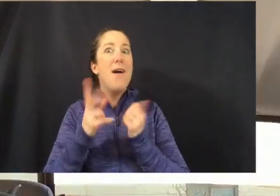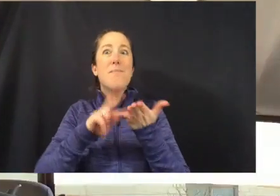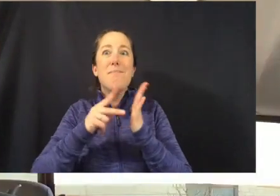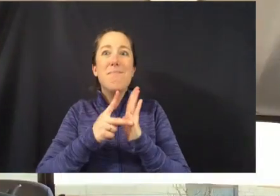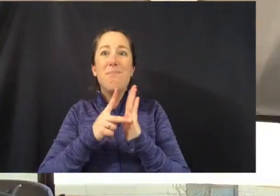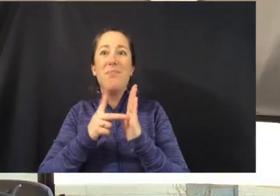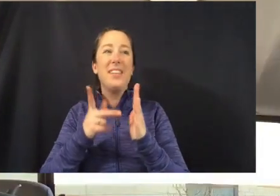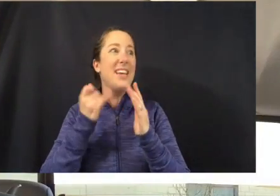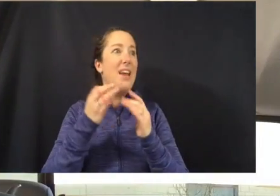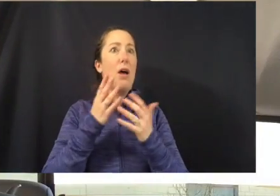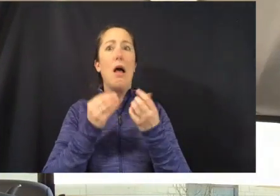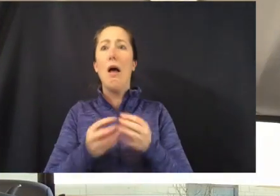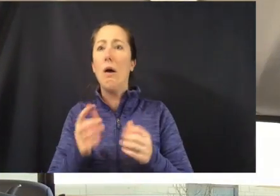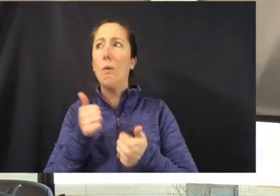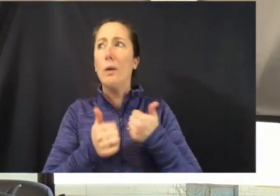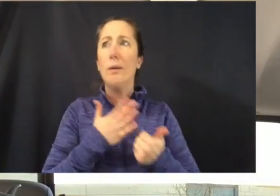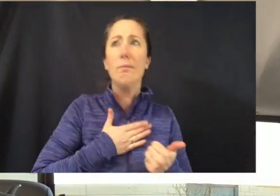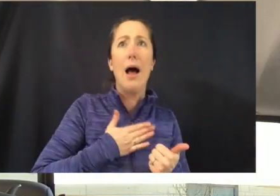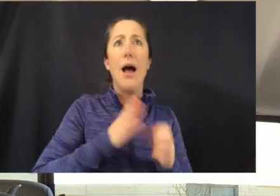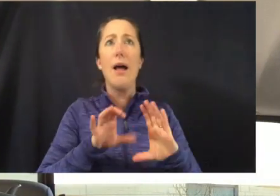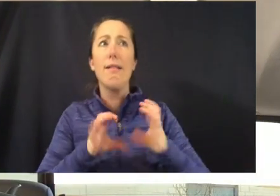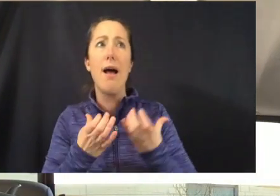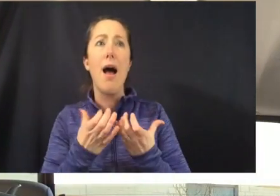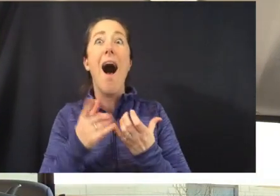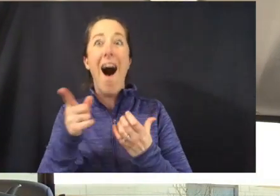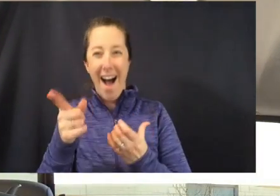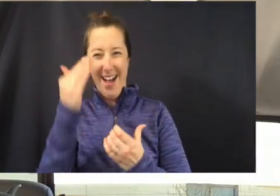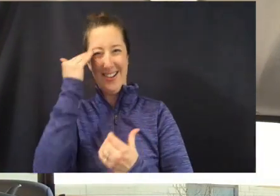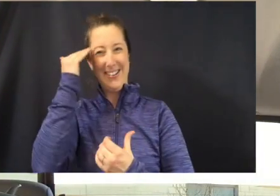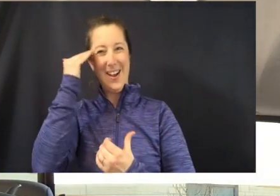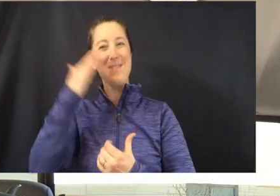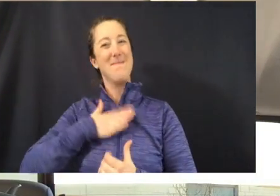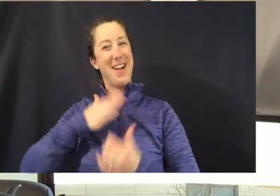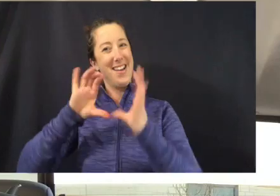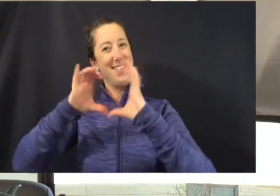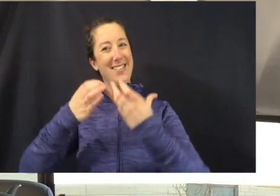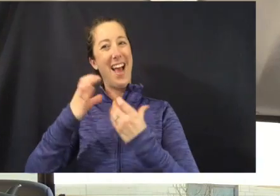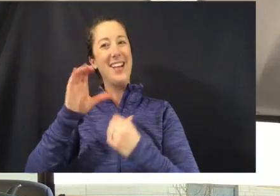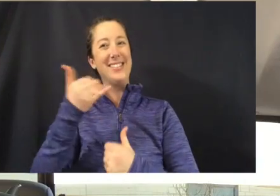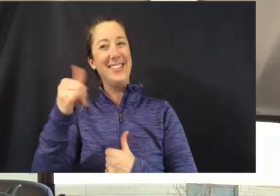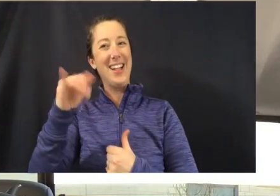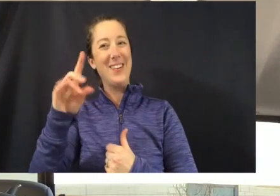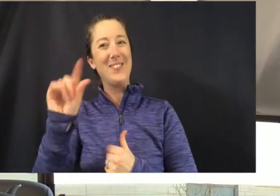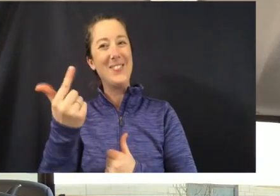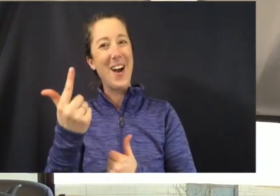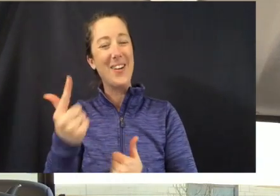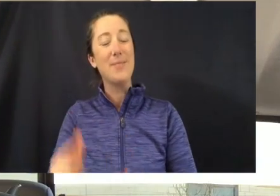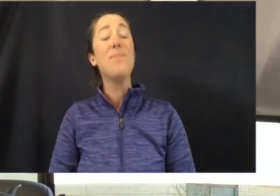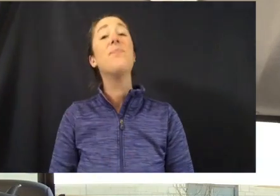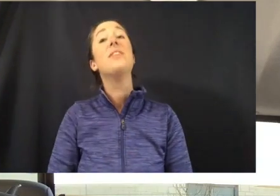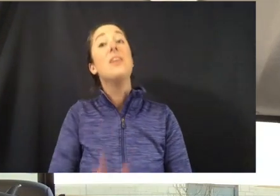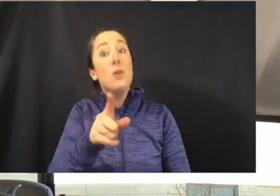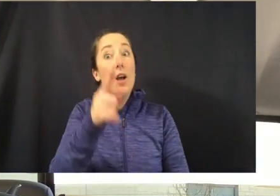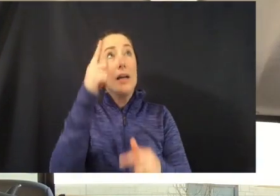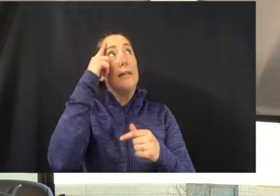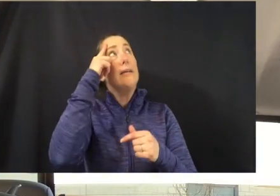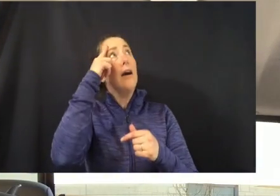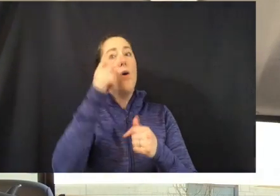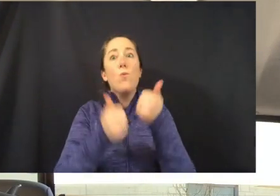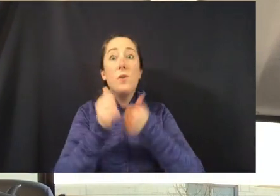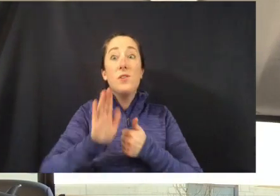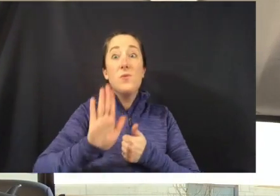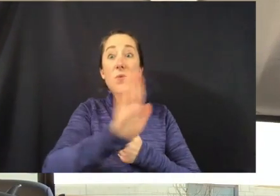était notre classe. Même le premier jour, on ne se perdait pas. Alors, n'oubliez pas que si vous voulez écrire un mot à